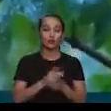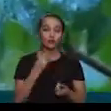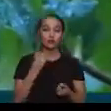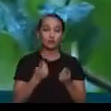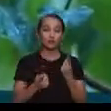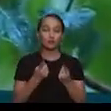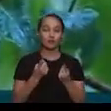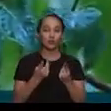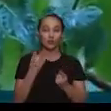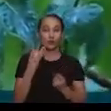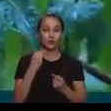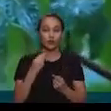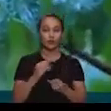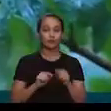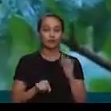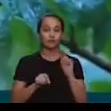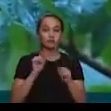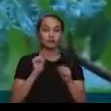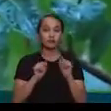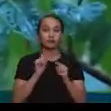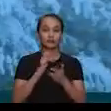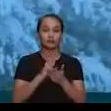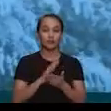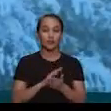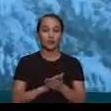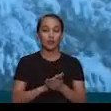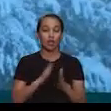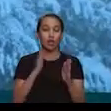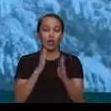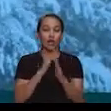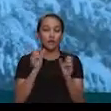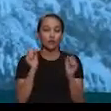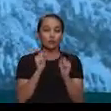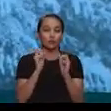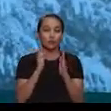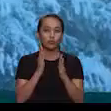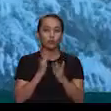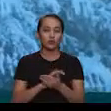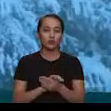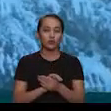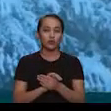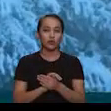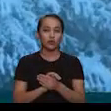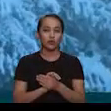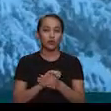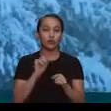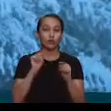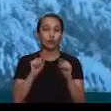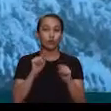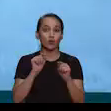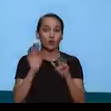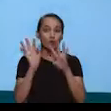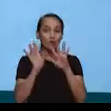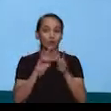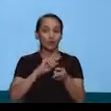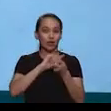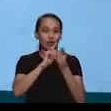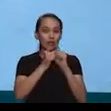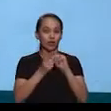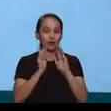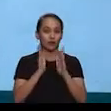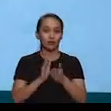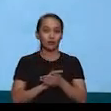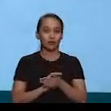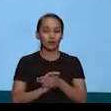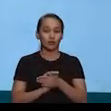Ayrim kunlari yomg'ir yog'adi. Havo soviganda esa yomg'ir qorga aylanadi. Qor va